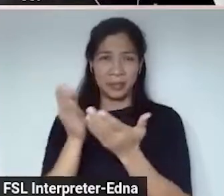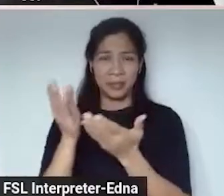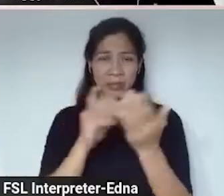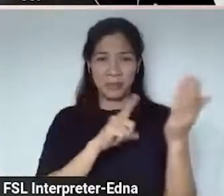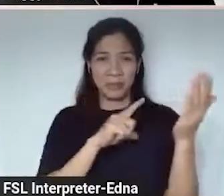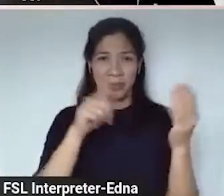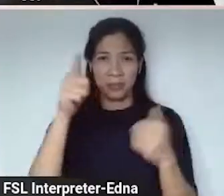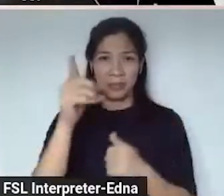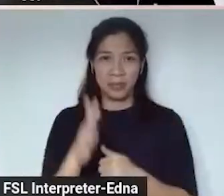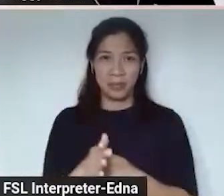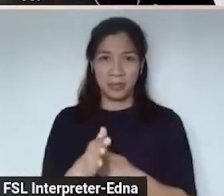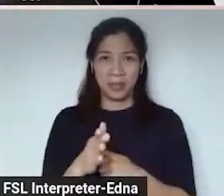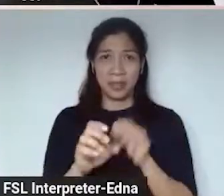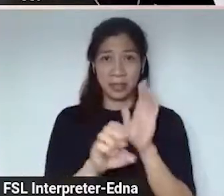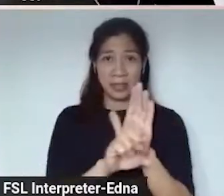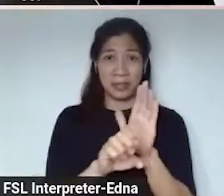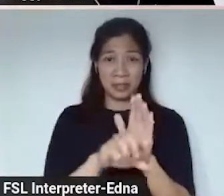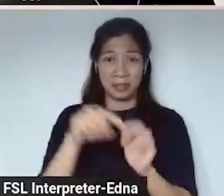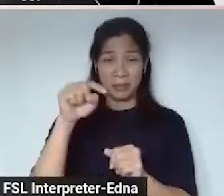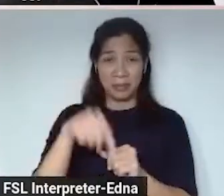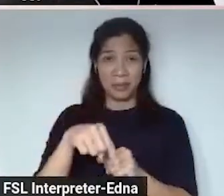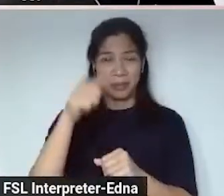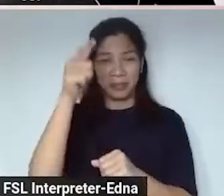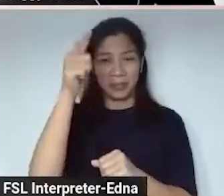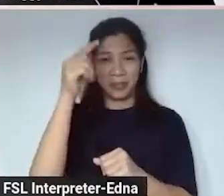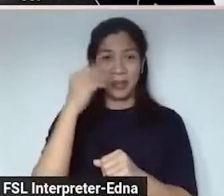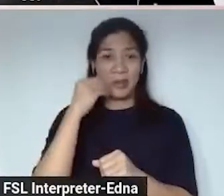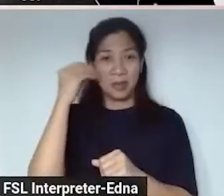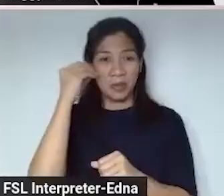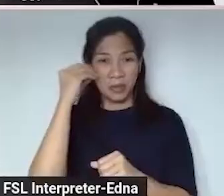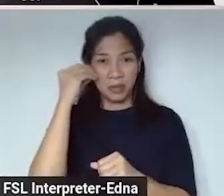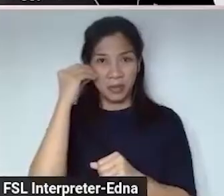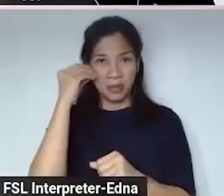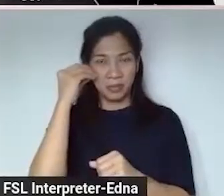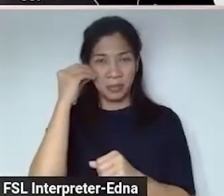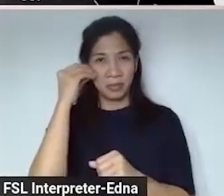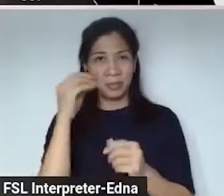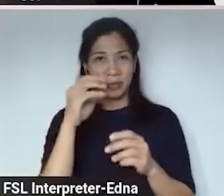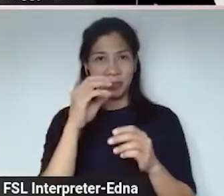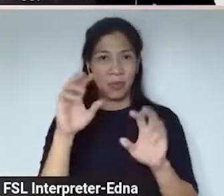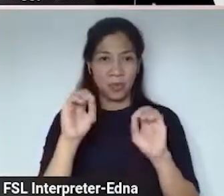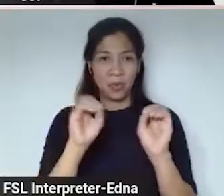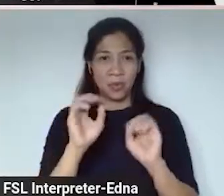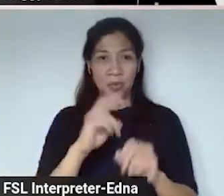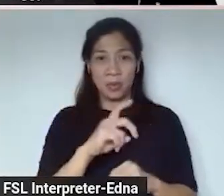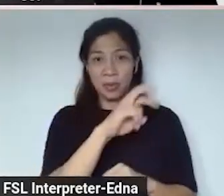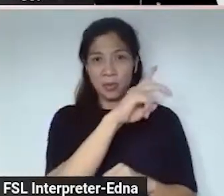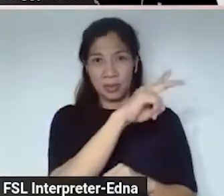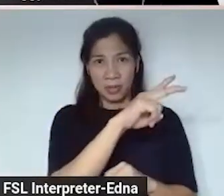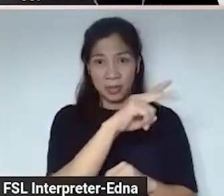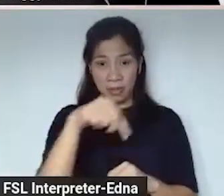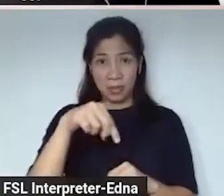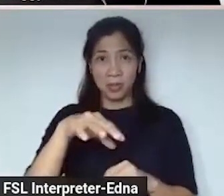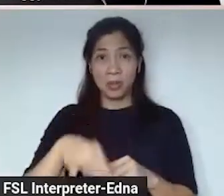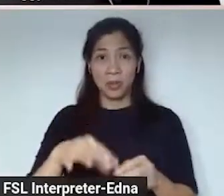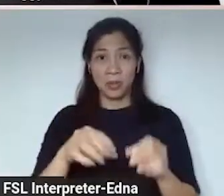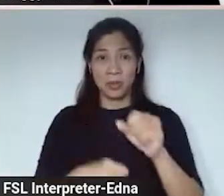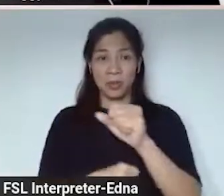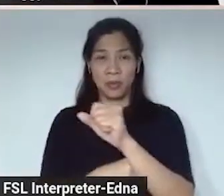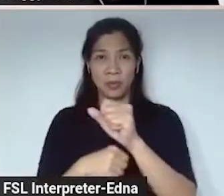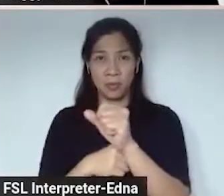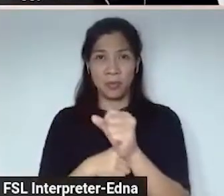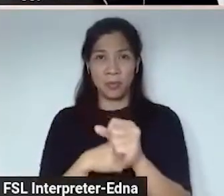walang hagdanan was founded by a Belgian missionary nun, from the